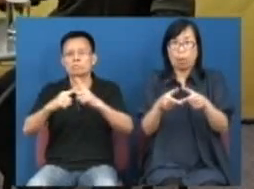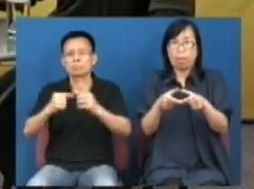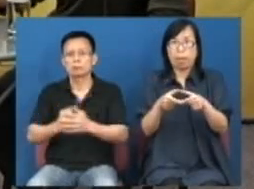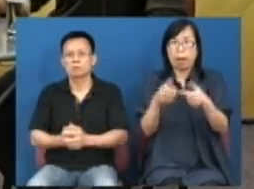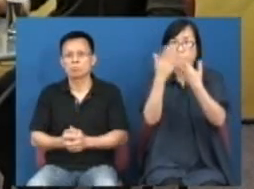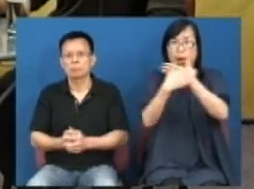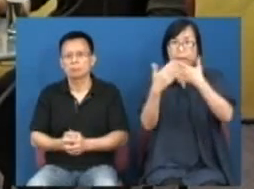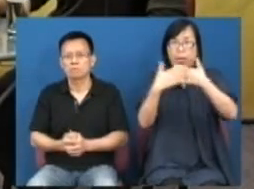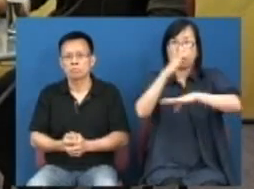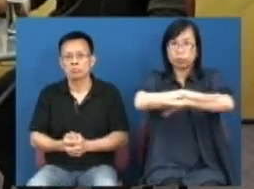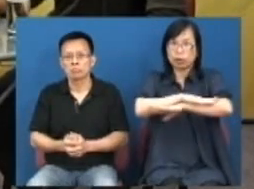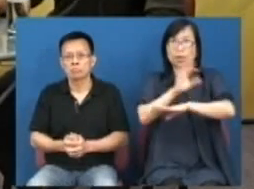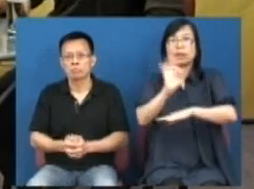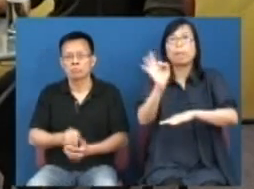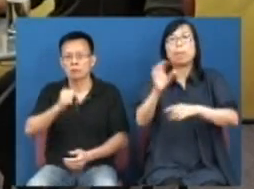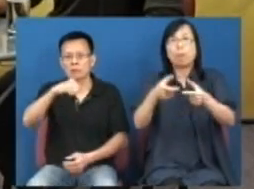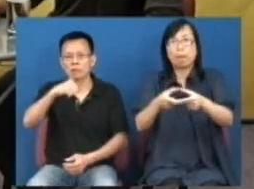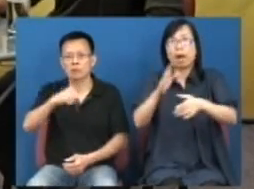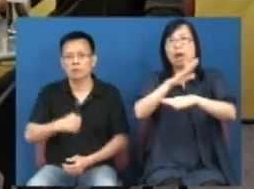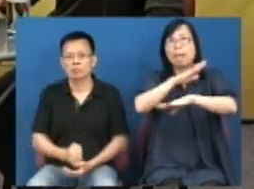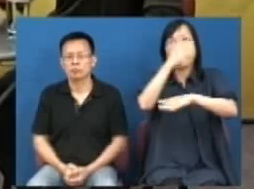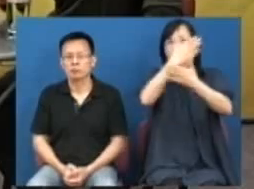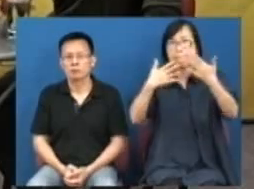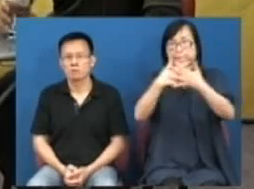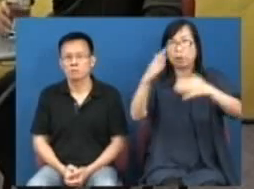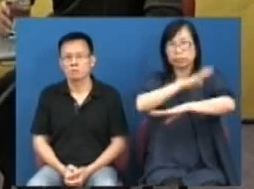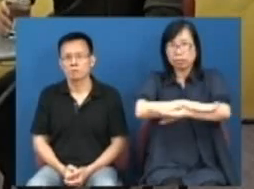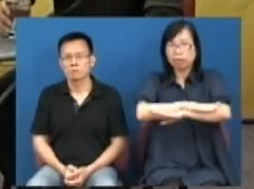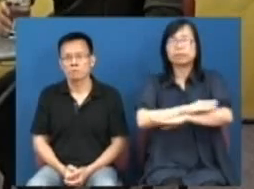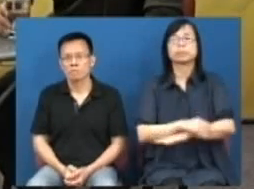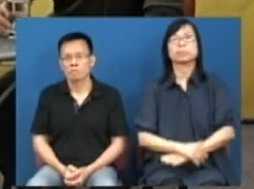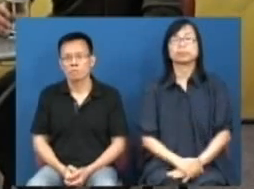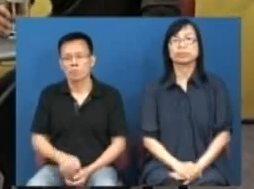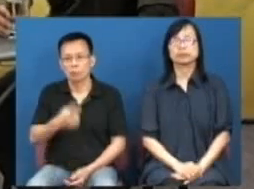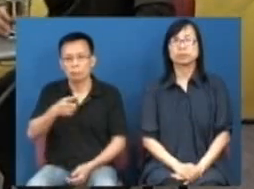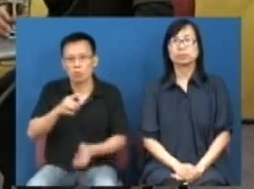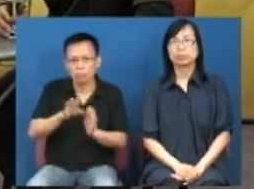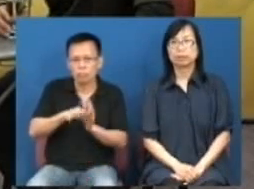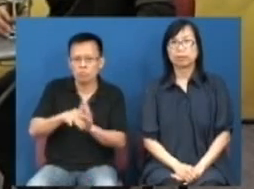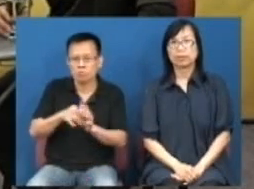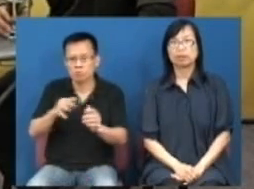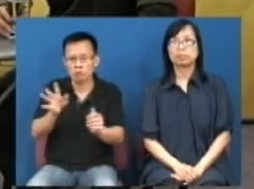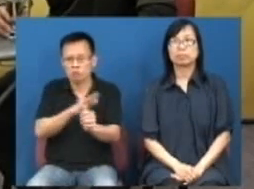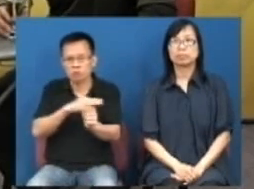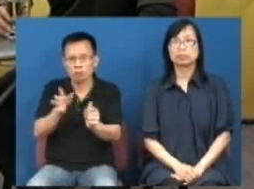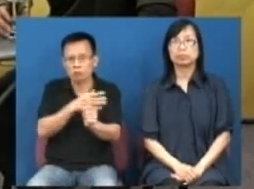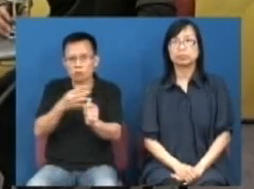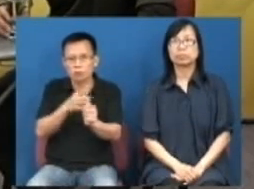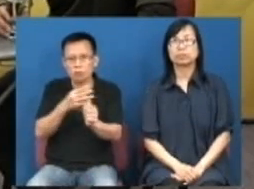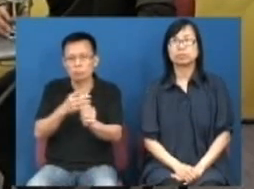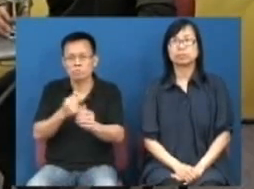叫無牌網台咯。 係， 咁咩叫無牌網台啊？哇！啲生意真係 咁啊，最最叻啊，最叻搞分化噶啦嚇！啲政府就